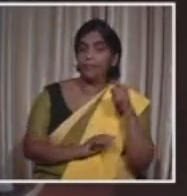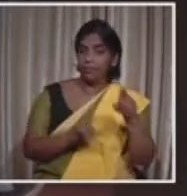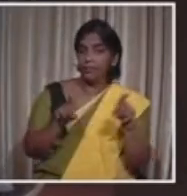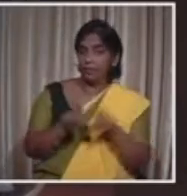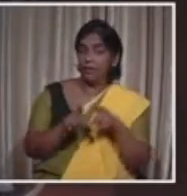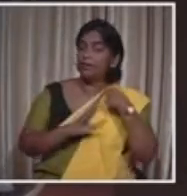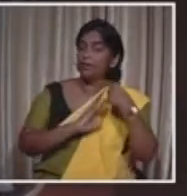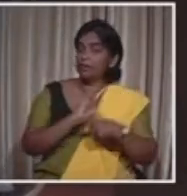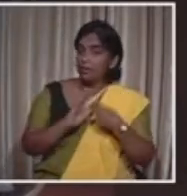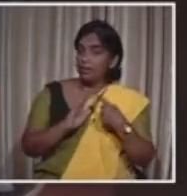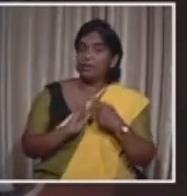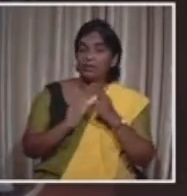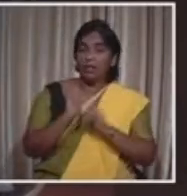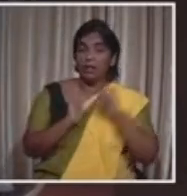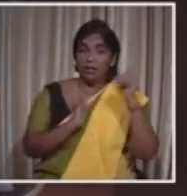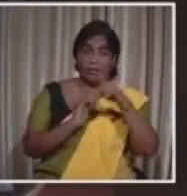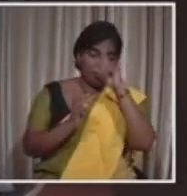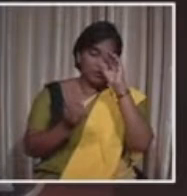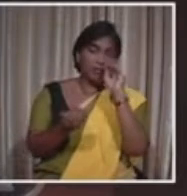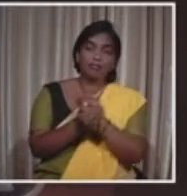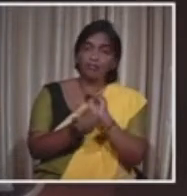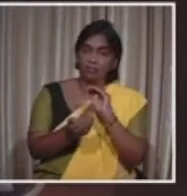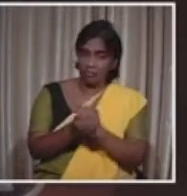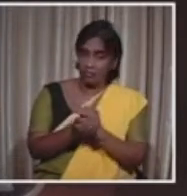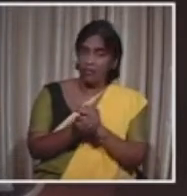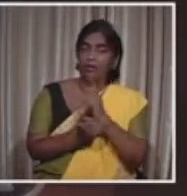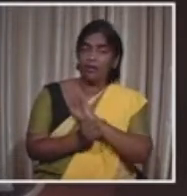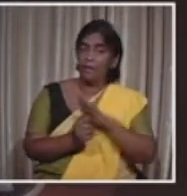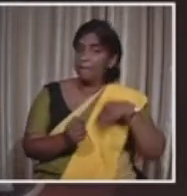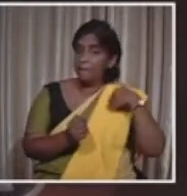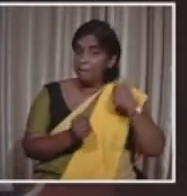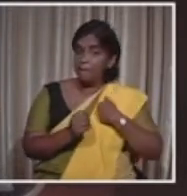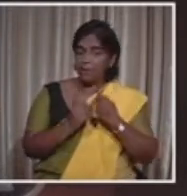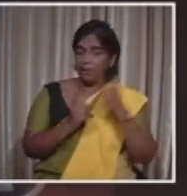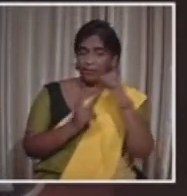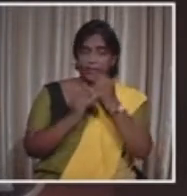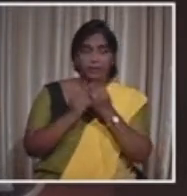මේ රටේ ජාතික ආරක්ෂාව ගැන මුල්තැන ලබා දීලා